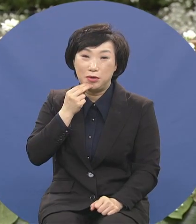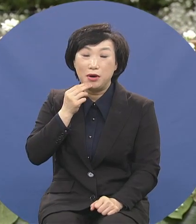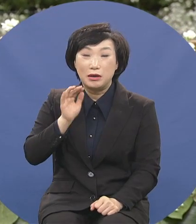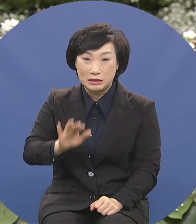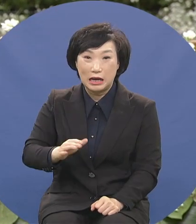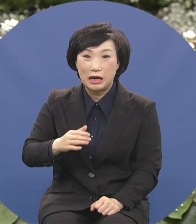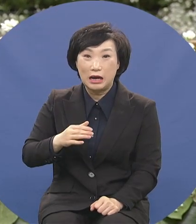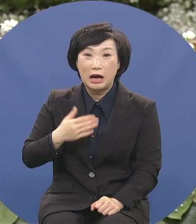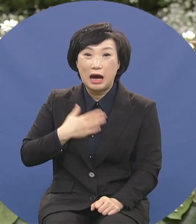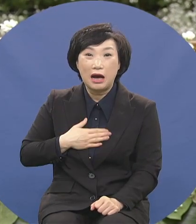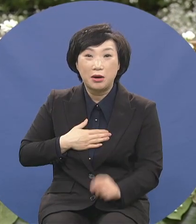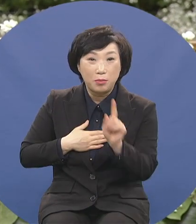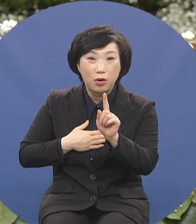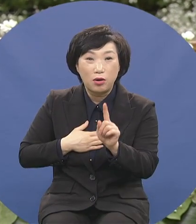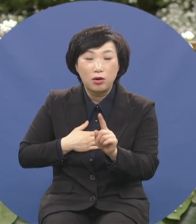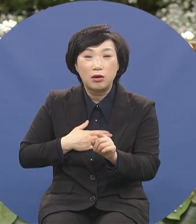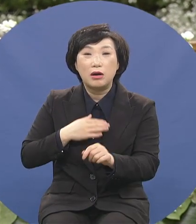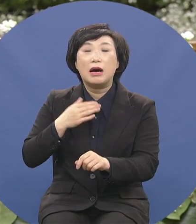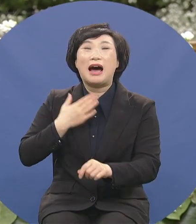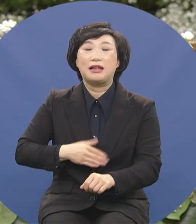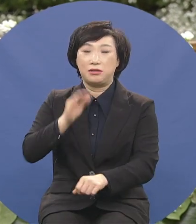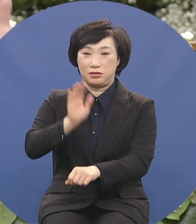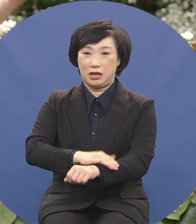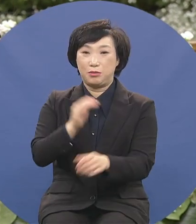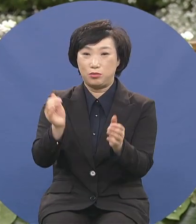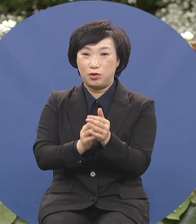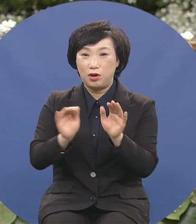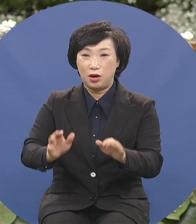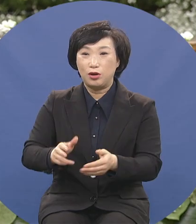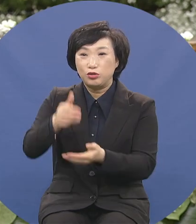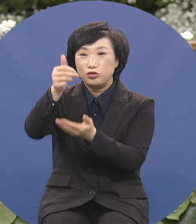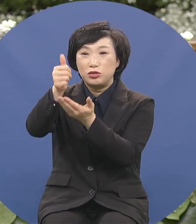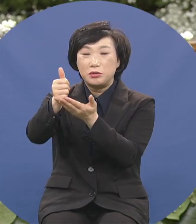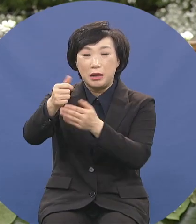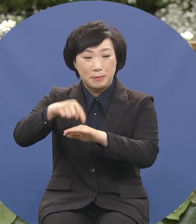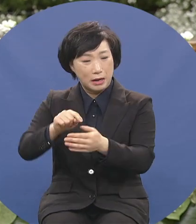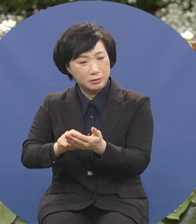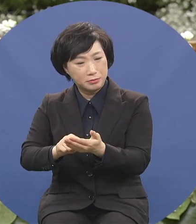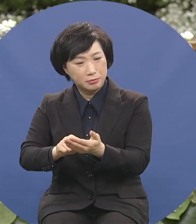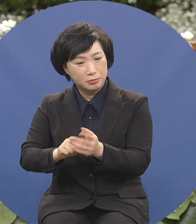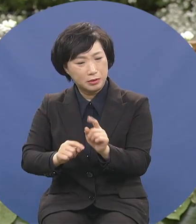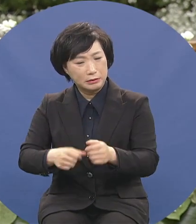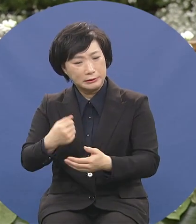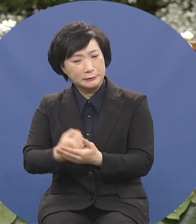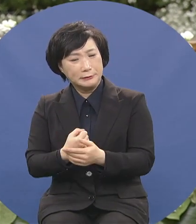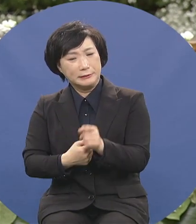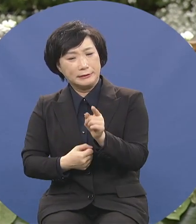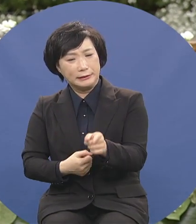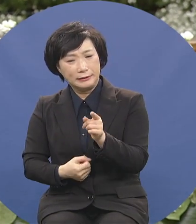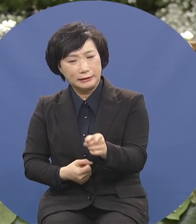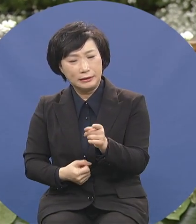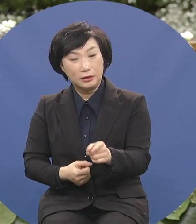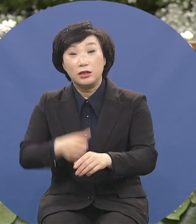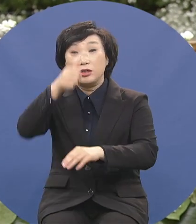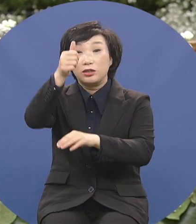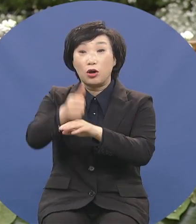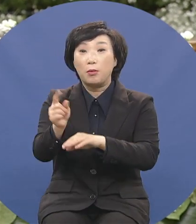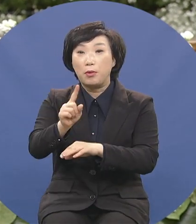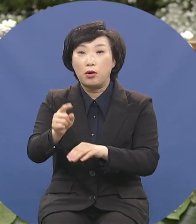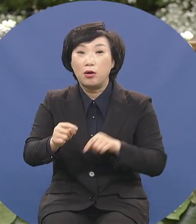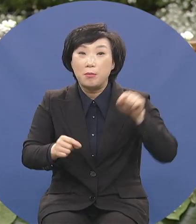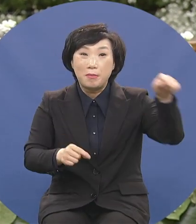안다는 것이 잘못 알아서 주인의 속이 상하게 하고 결과는